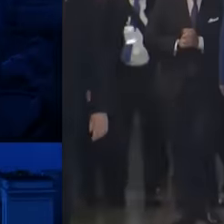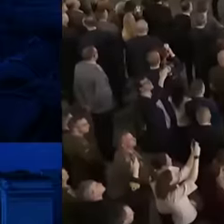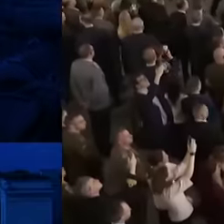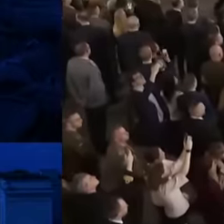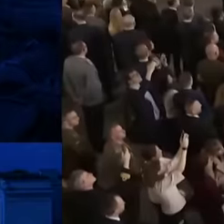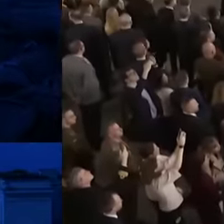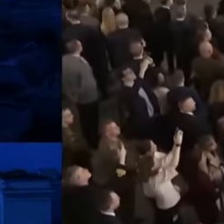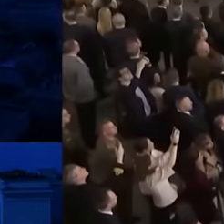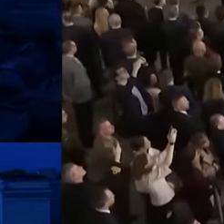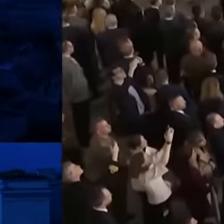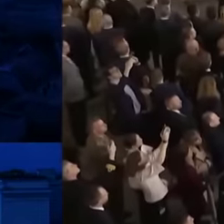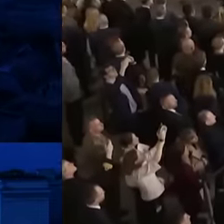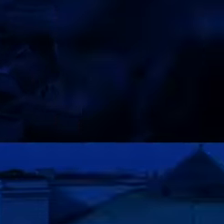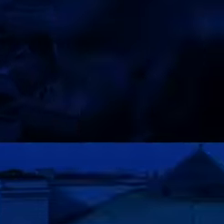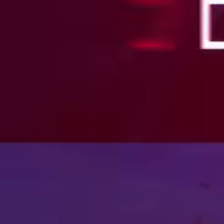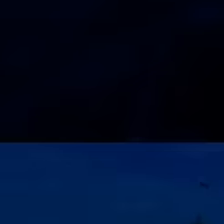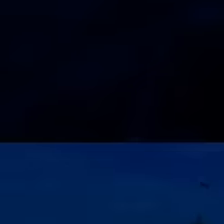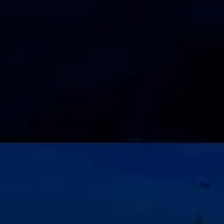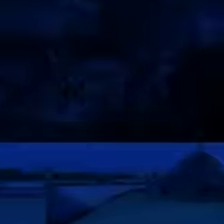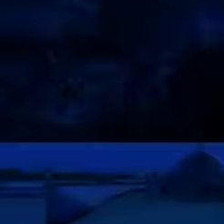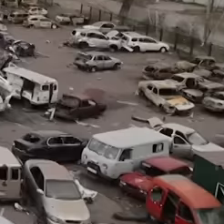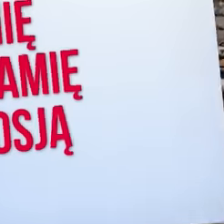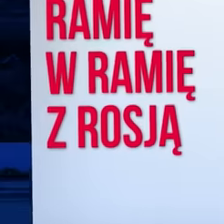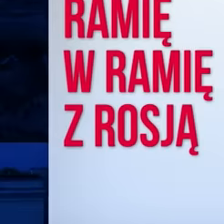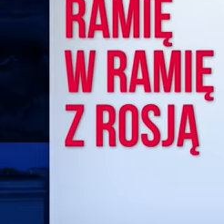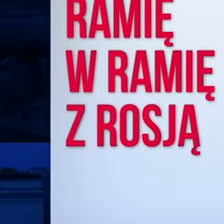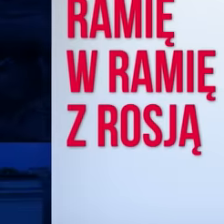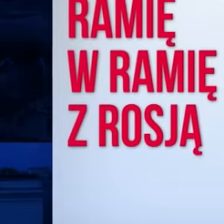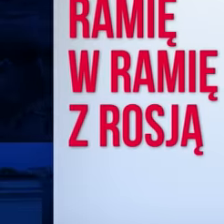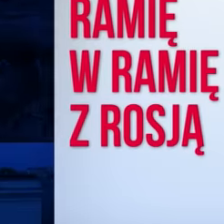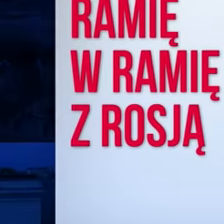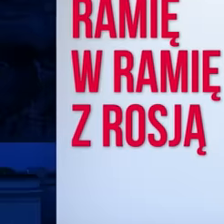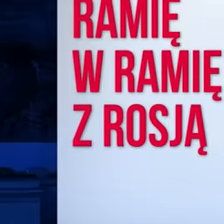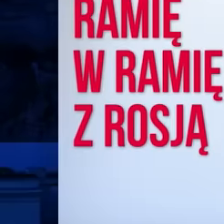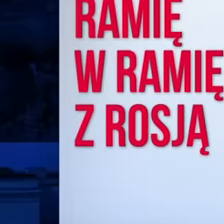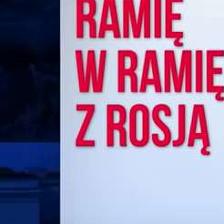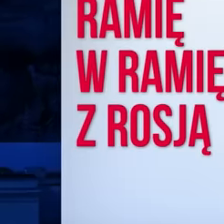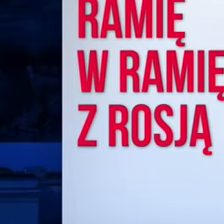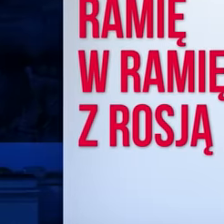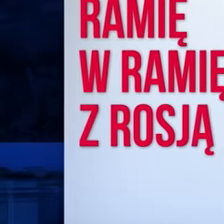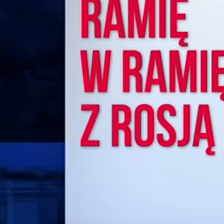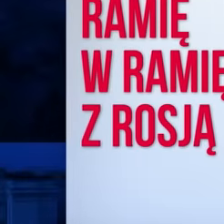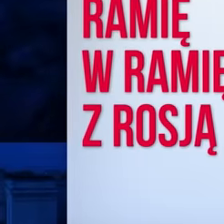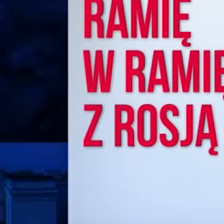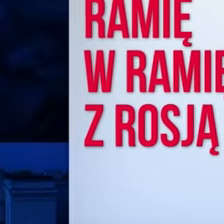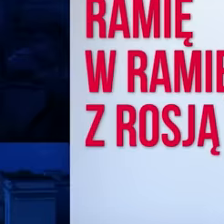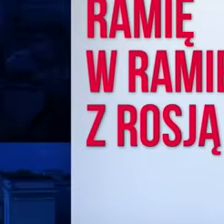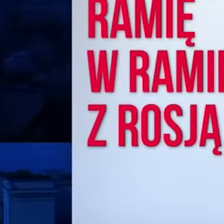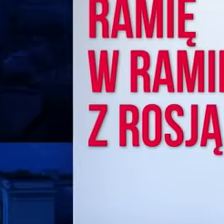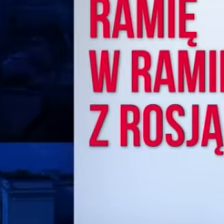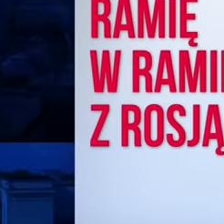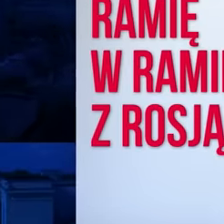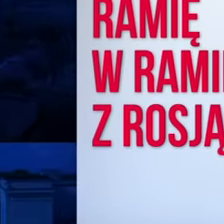na obronność z 2 do 3% PKB. Tymczasem dwie duże niemieckie firmy, w tym producent materiałów budowlanych